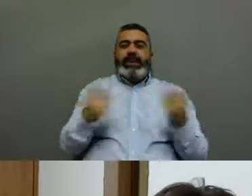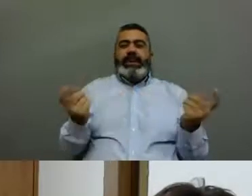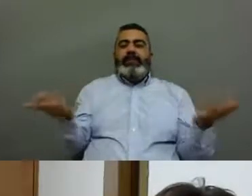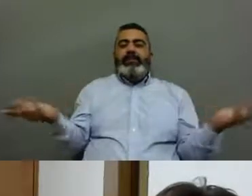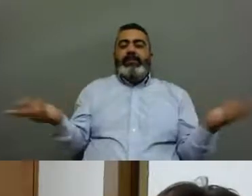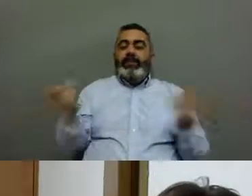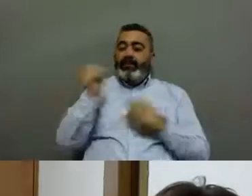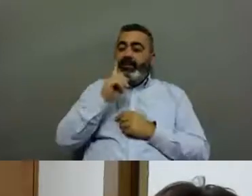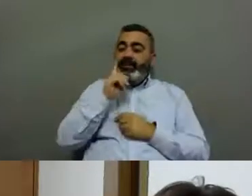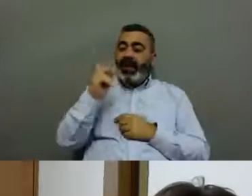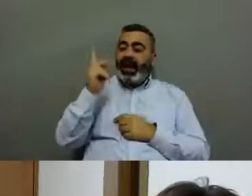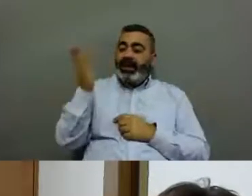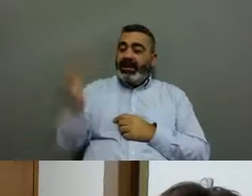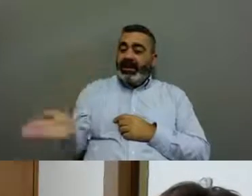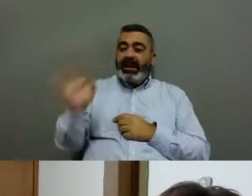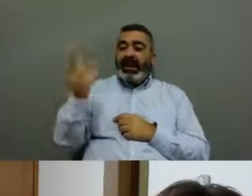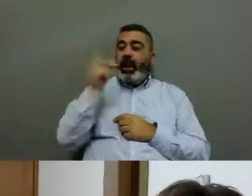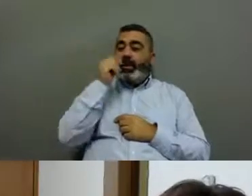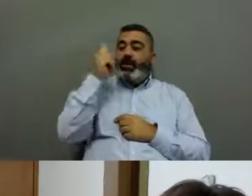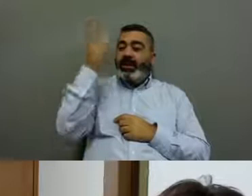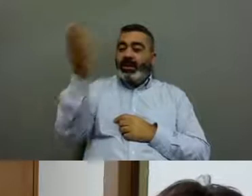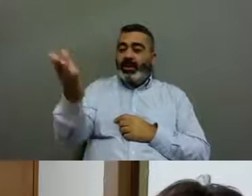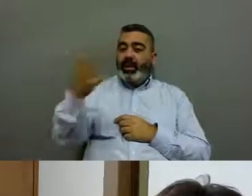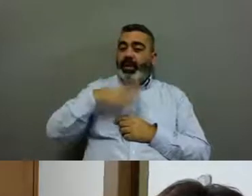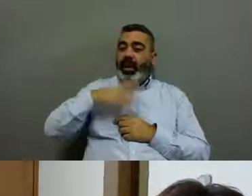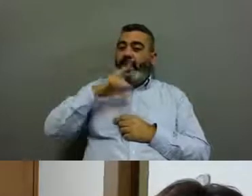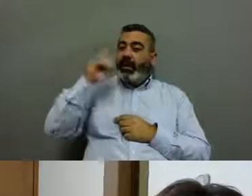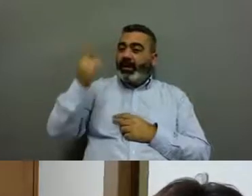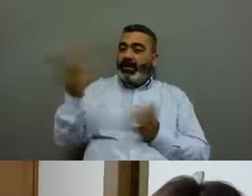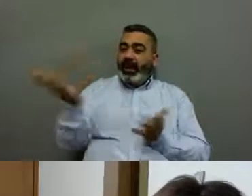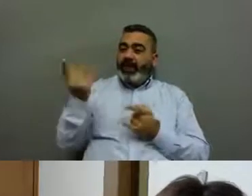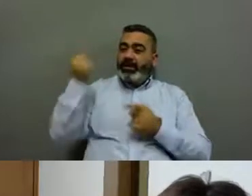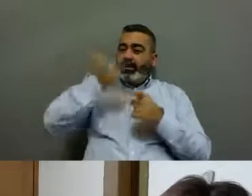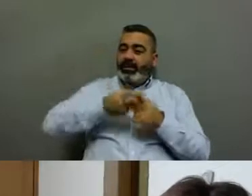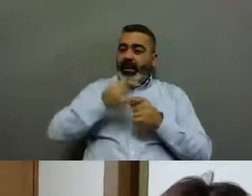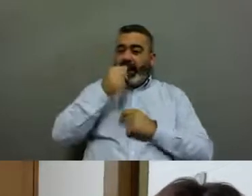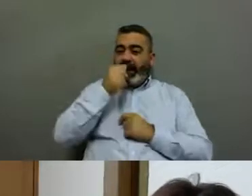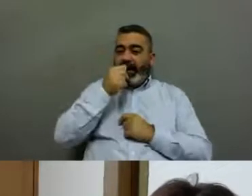κυρία Κατσιγιάννη ή ο κύριος Κίτσιος θα ήθελε να συμπληρώσει κάτι σε αυτό.